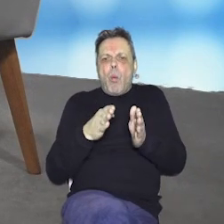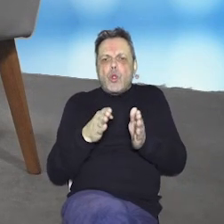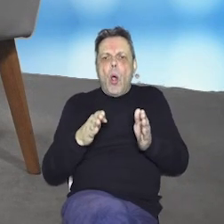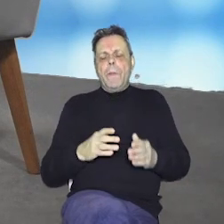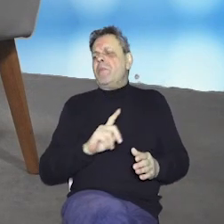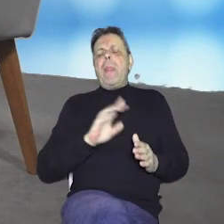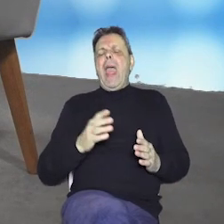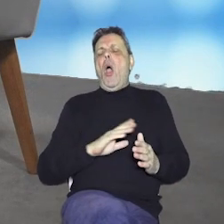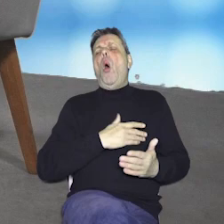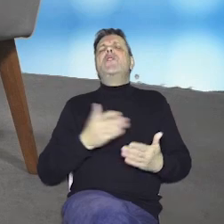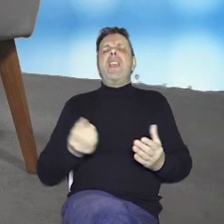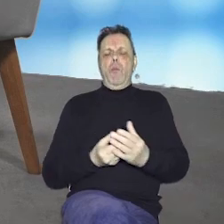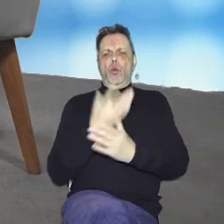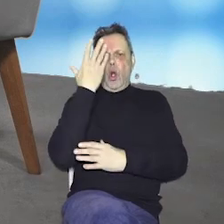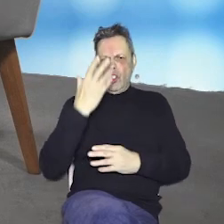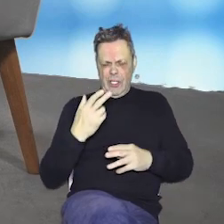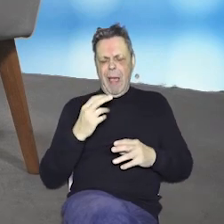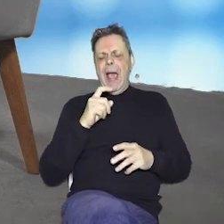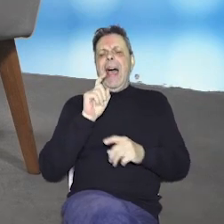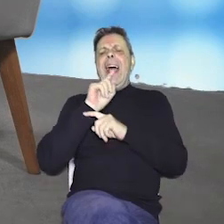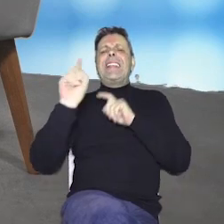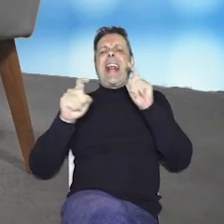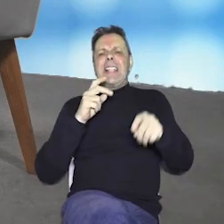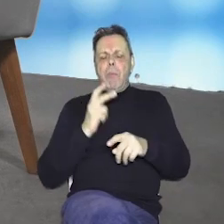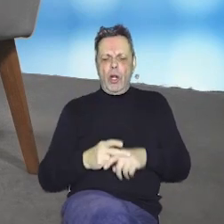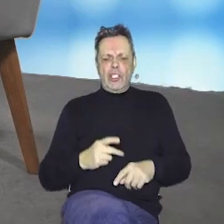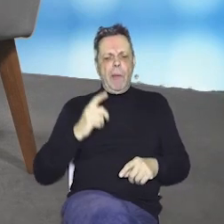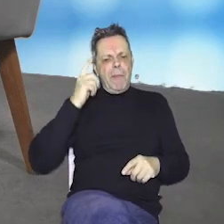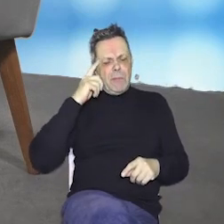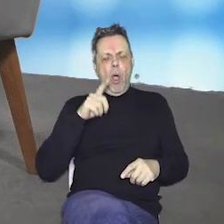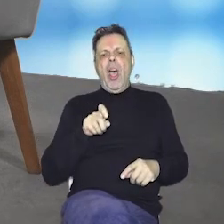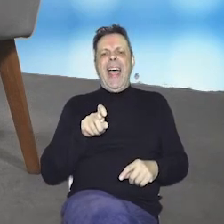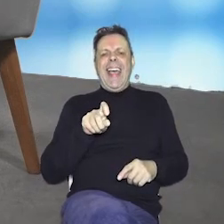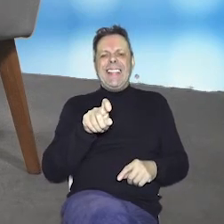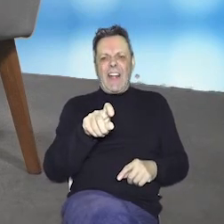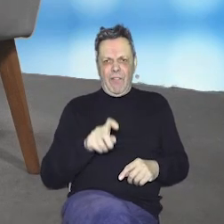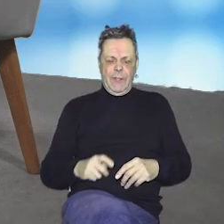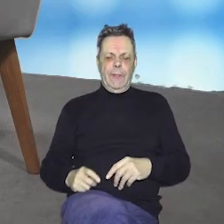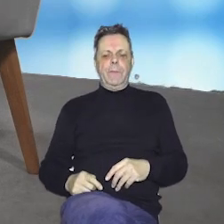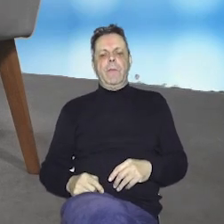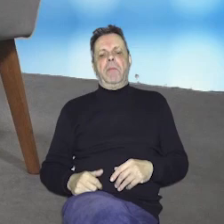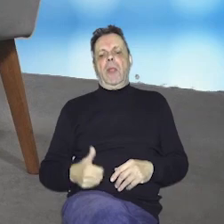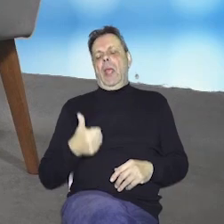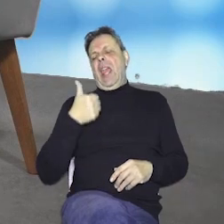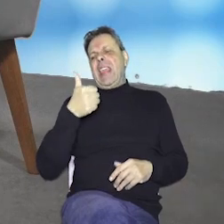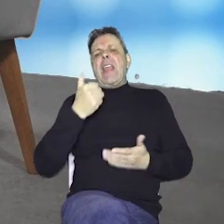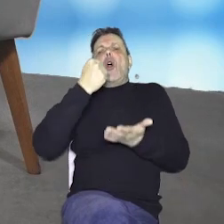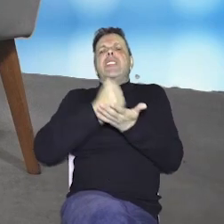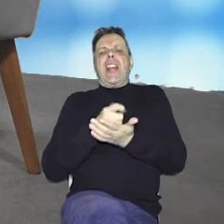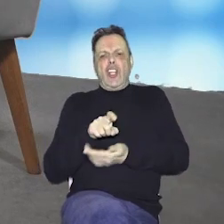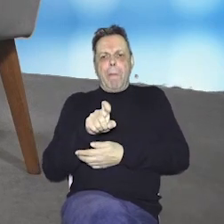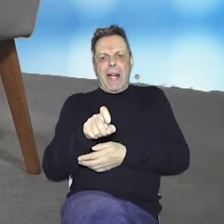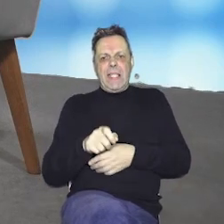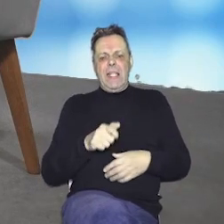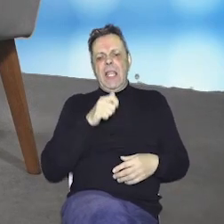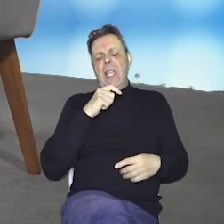uzročnicima zaraznih bolesti kao parazitima, mislimo prvenstveno na crve, mislimo prvenstveno na jednostanične parazite